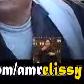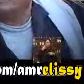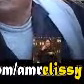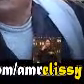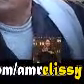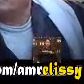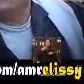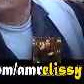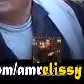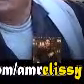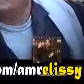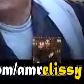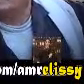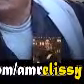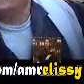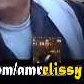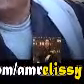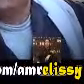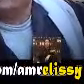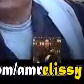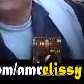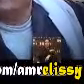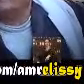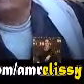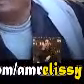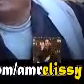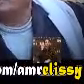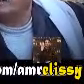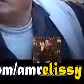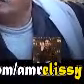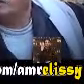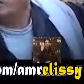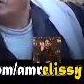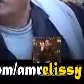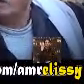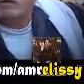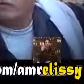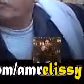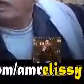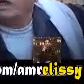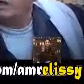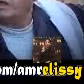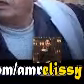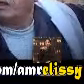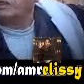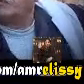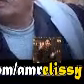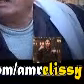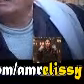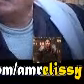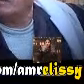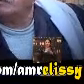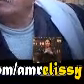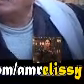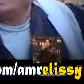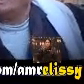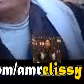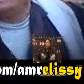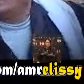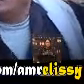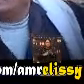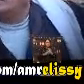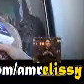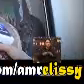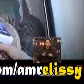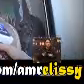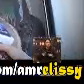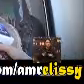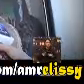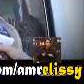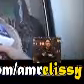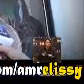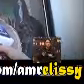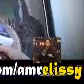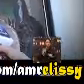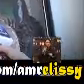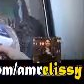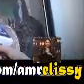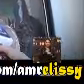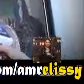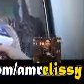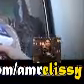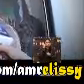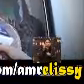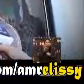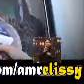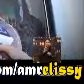جنيه، البتاع دي البطاطس بقت ب 4 جنيه، في ايه رخص؟ في ايه كل حاجه غليت. ورانا شغل عايزين نطلع، مش